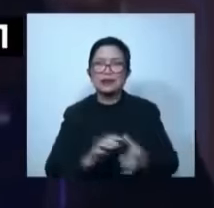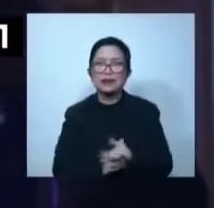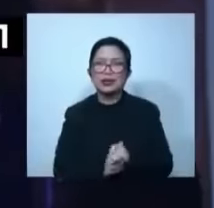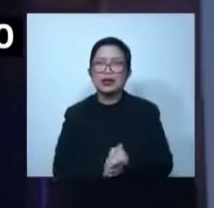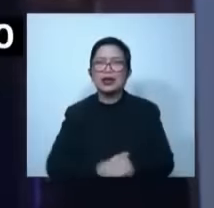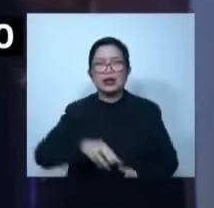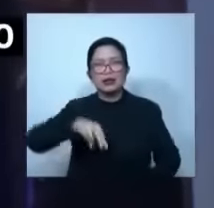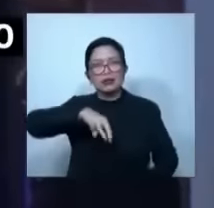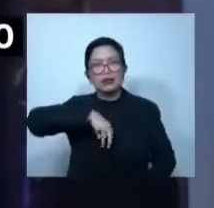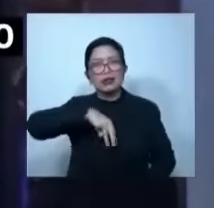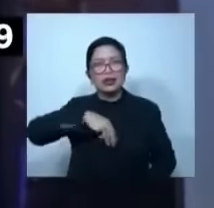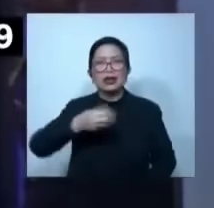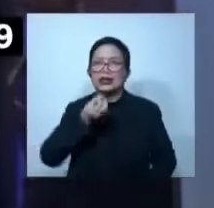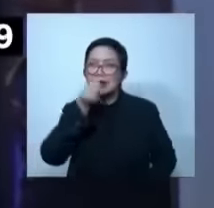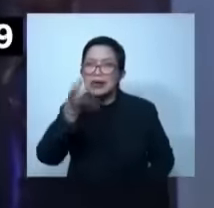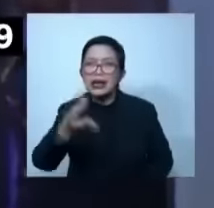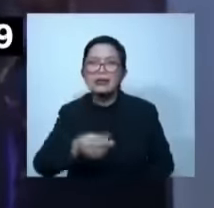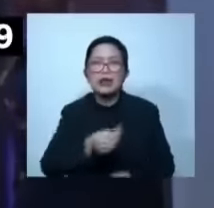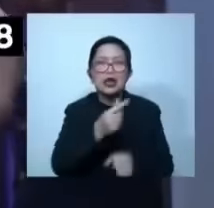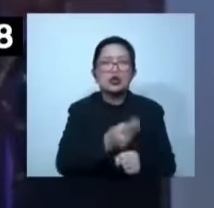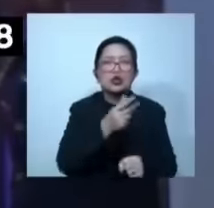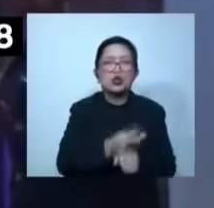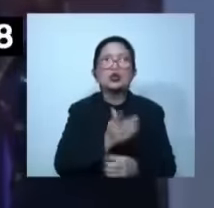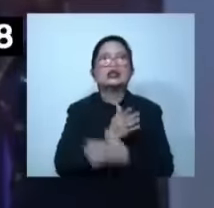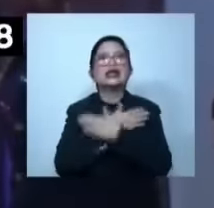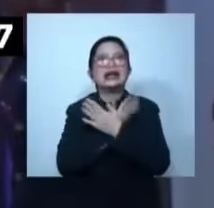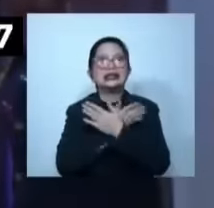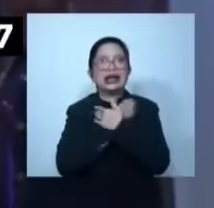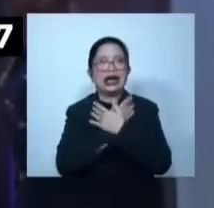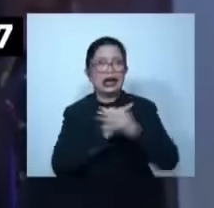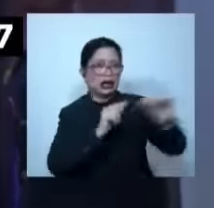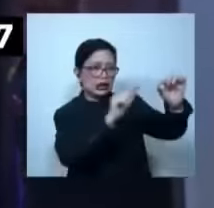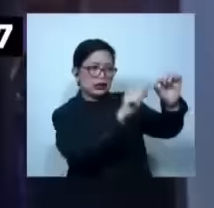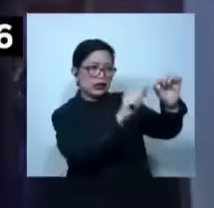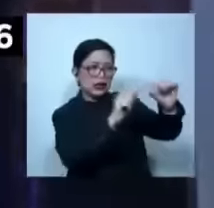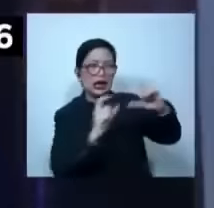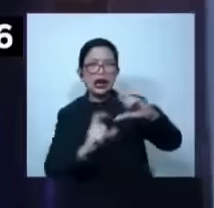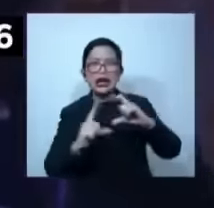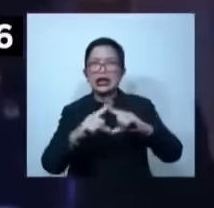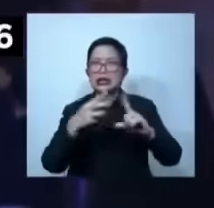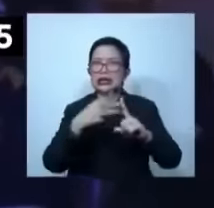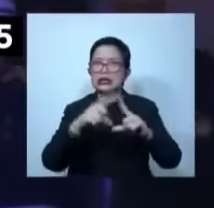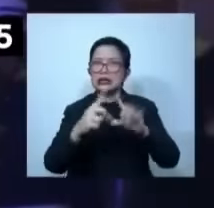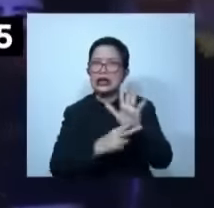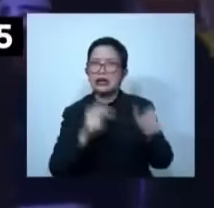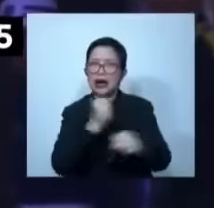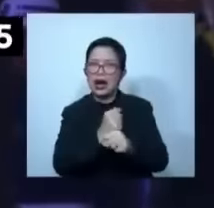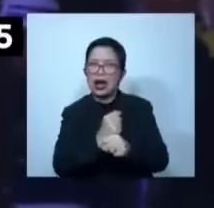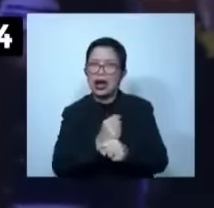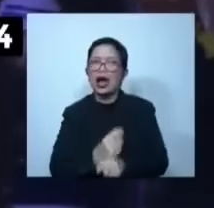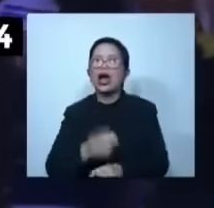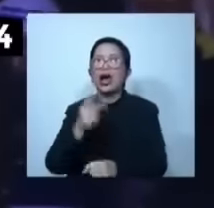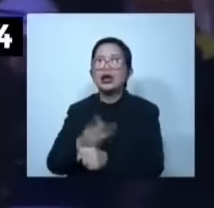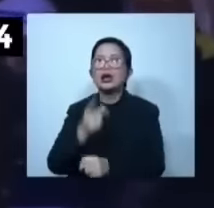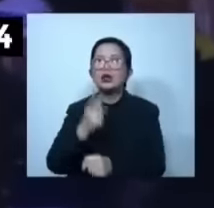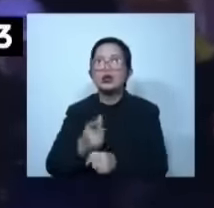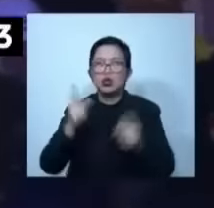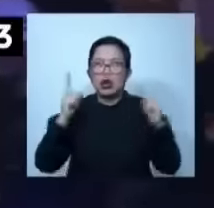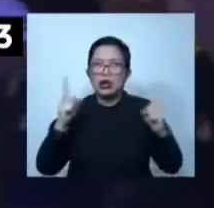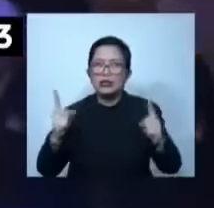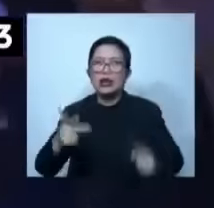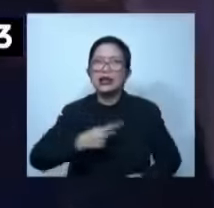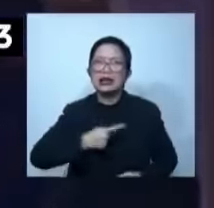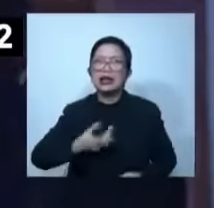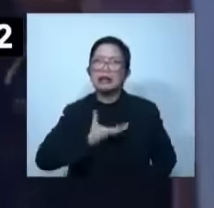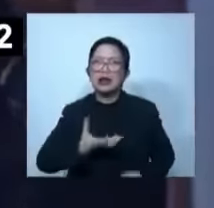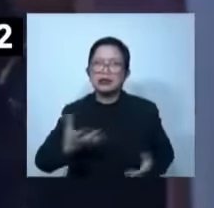guru yang ada di Aceh, di Sabang sana, ada juga guru agama di sana. Kita ingin